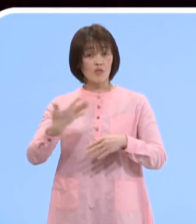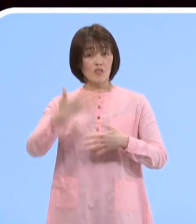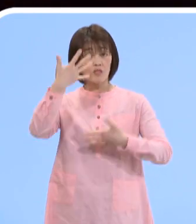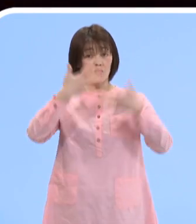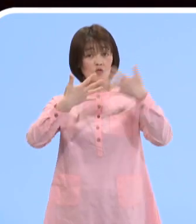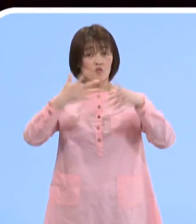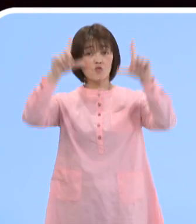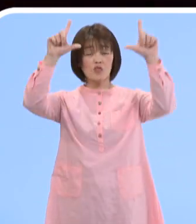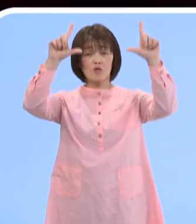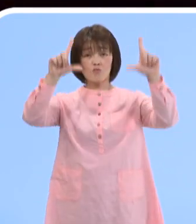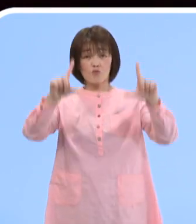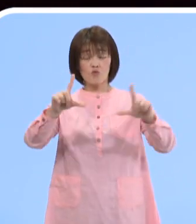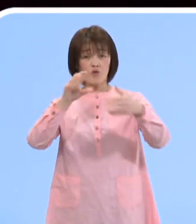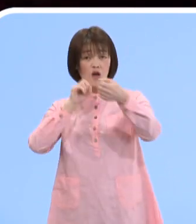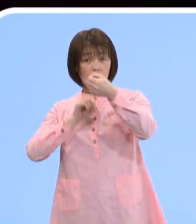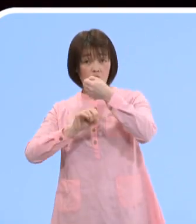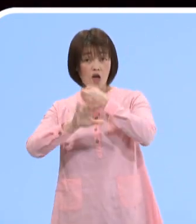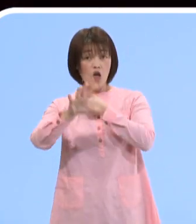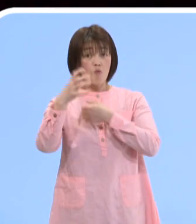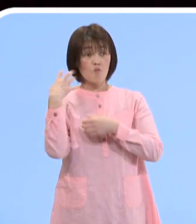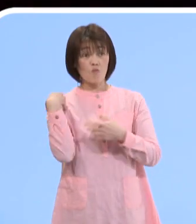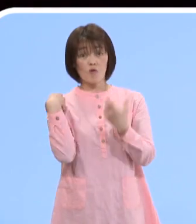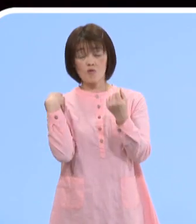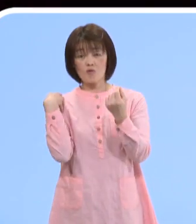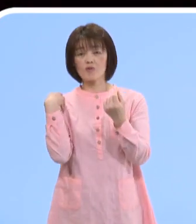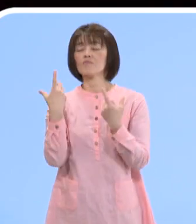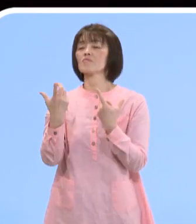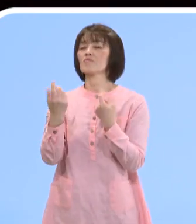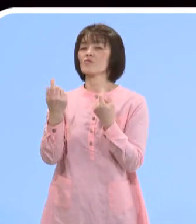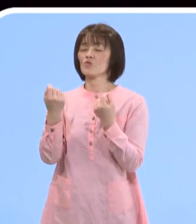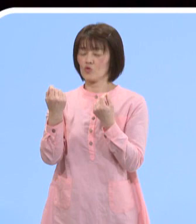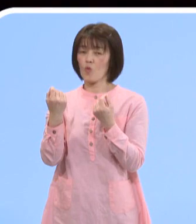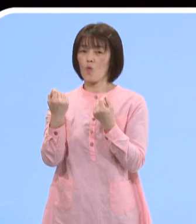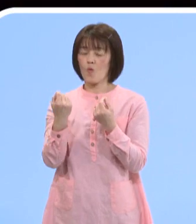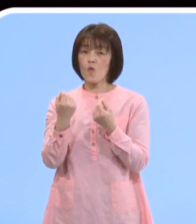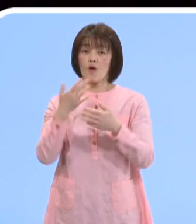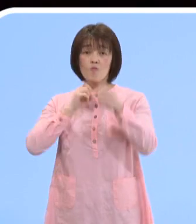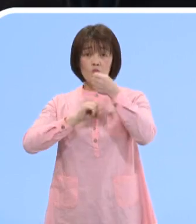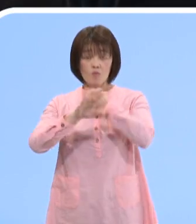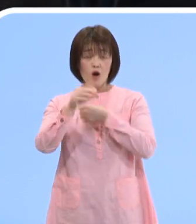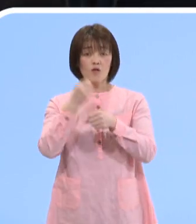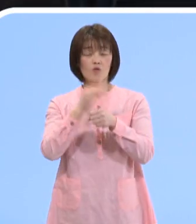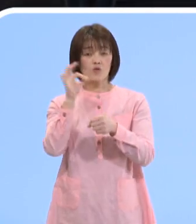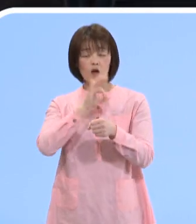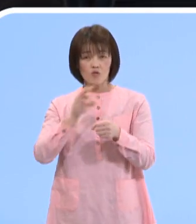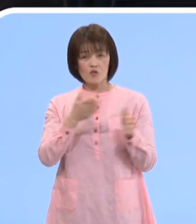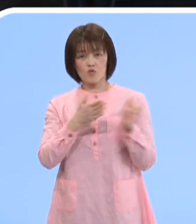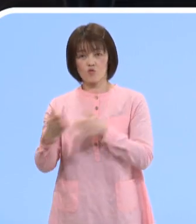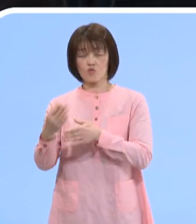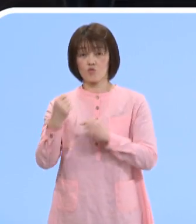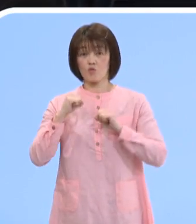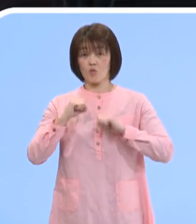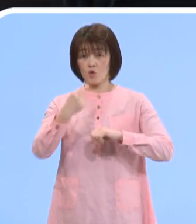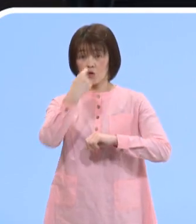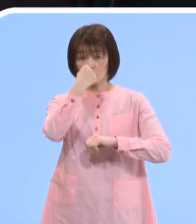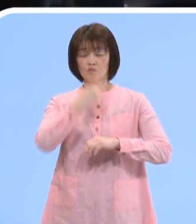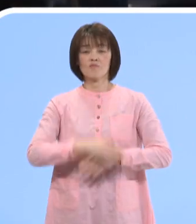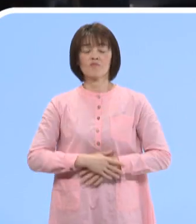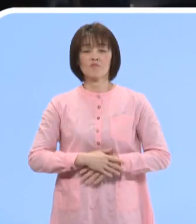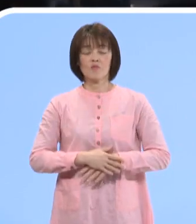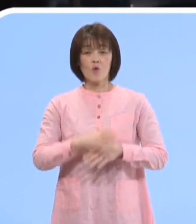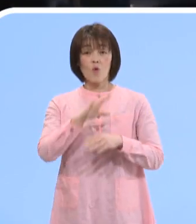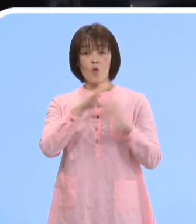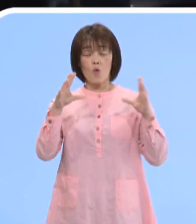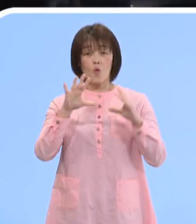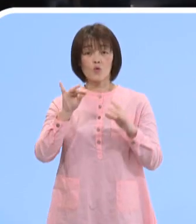するという映写の部分も関わってはるという、はい、 そうですね、映画の作品の手配含めて、 はい、大杉さんっていうのはどういう方ですか。 結